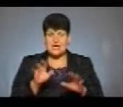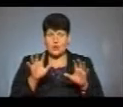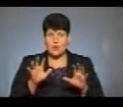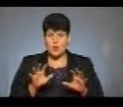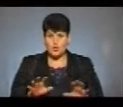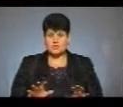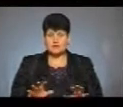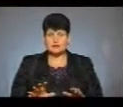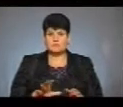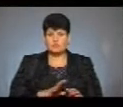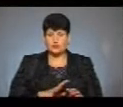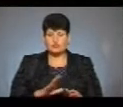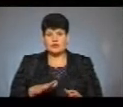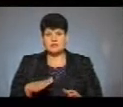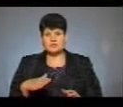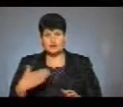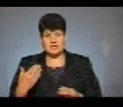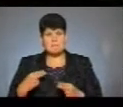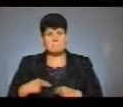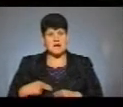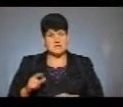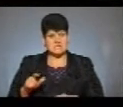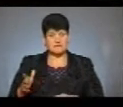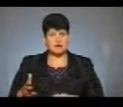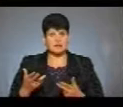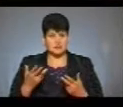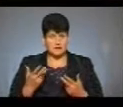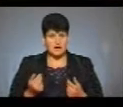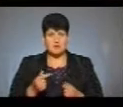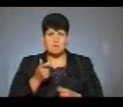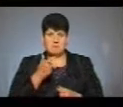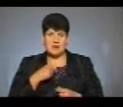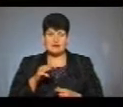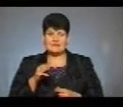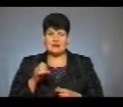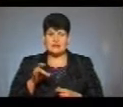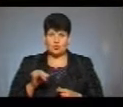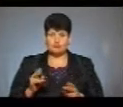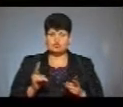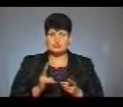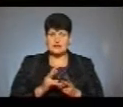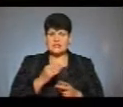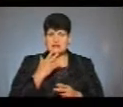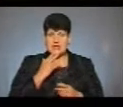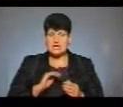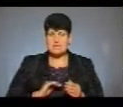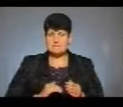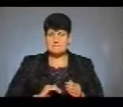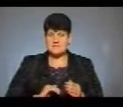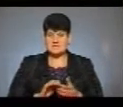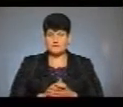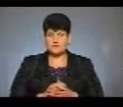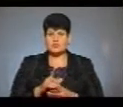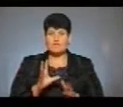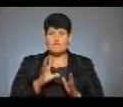працю, він стояв на стороні найманого працівника. Так, пані Третьякова зустрілася з Національною бізнес-асоціацією. Туди входять